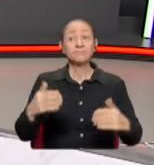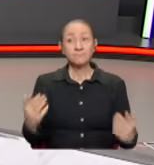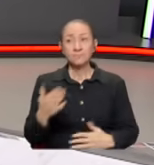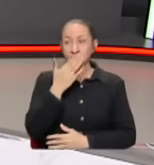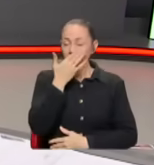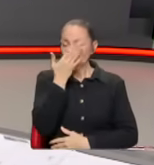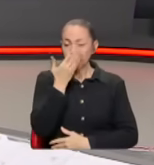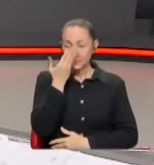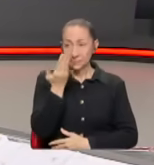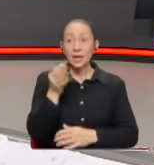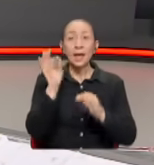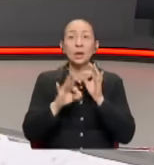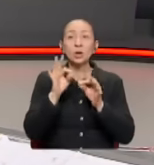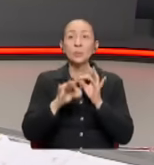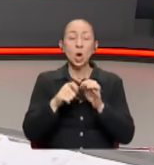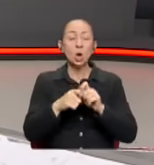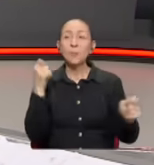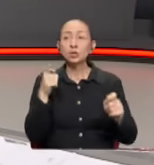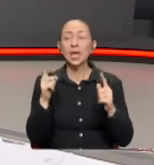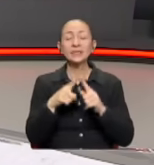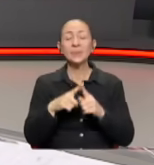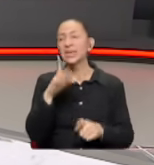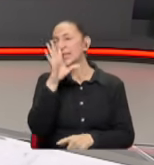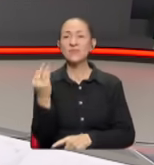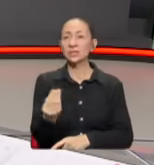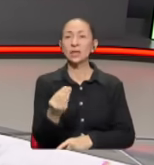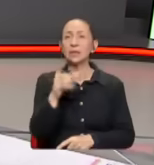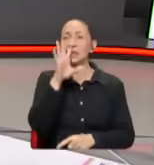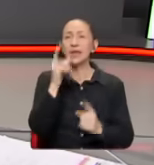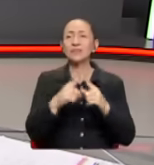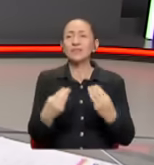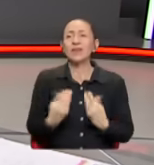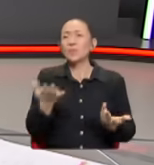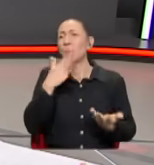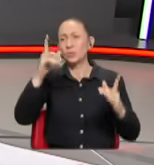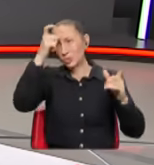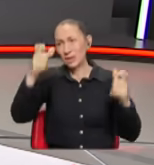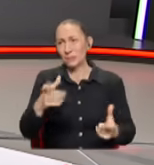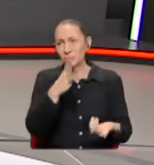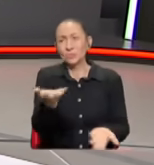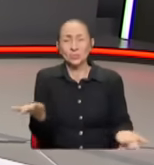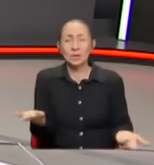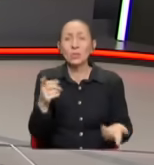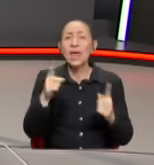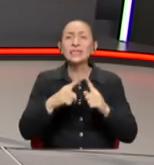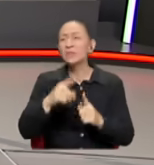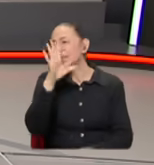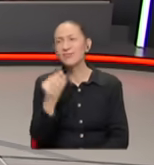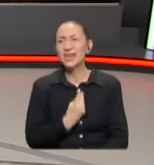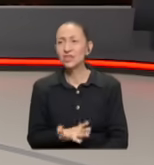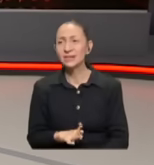efendim, ekonomideki kopuşun hesabını kim verecek? Kimsenin bir hesap verdiği yok Türkiye'de, biliyorsunuz. Peki bunun hesabını kim